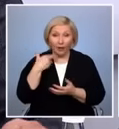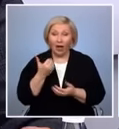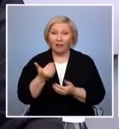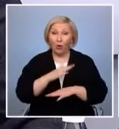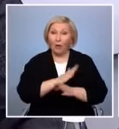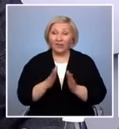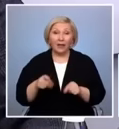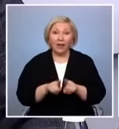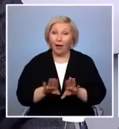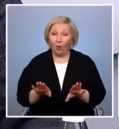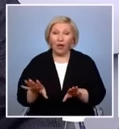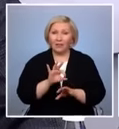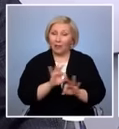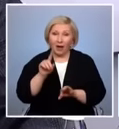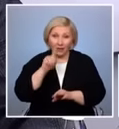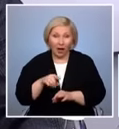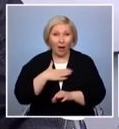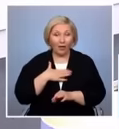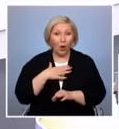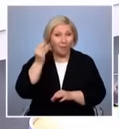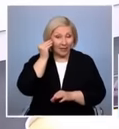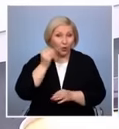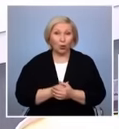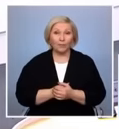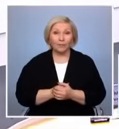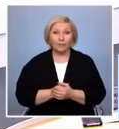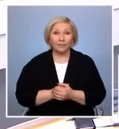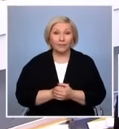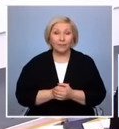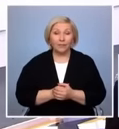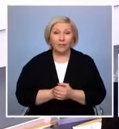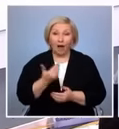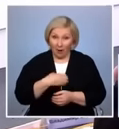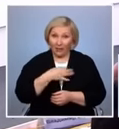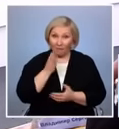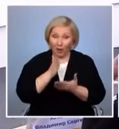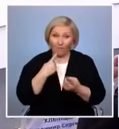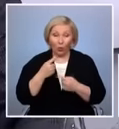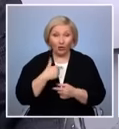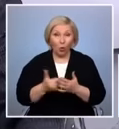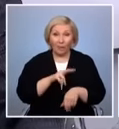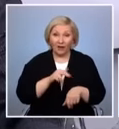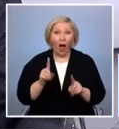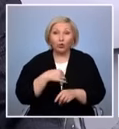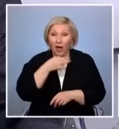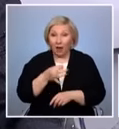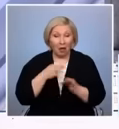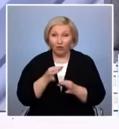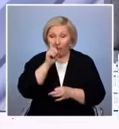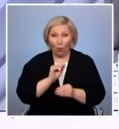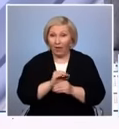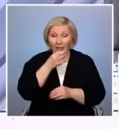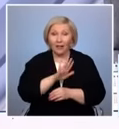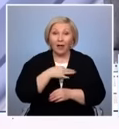года будет абсолютно катастрофическим в Российской Федерации и в Республике Башкортостан, обещать что-то конкретного он не может.